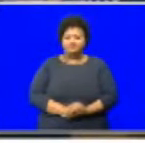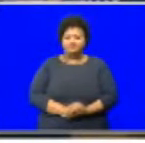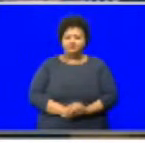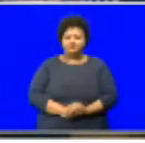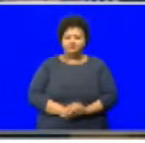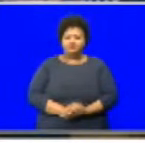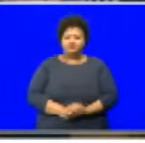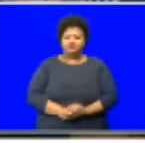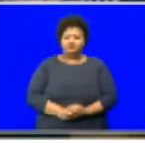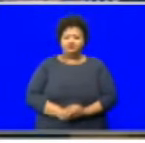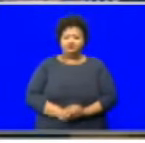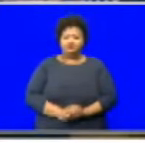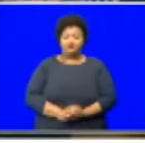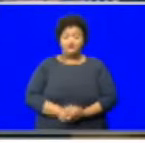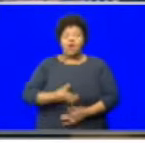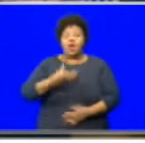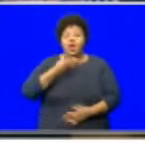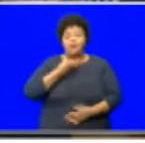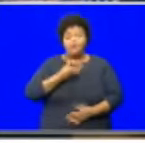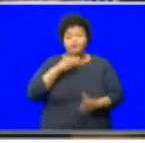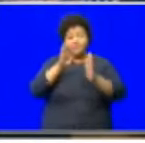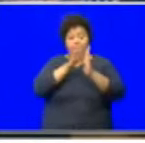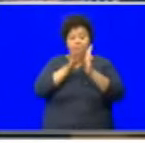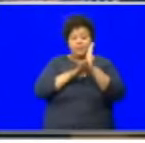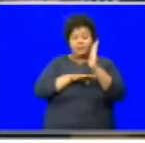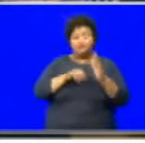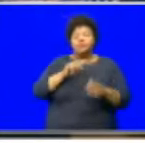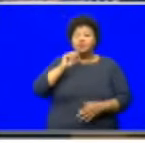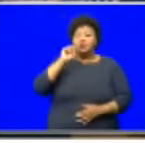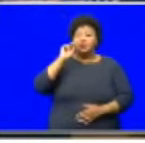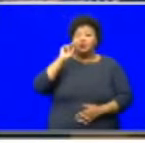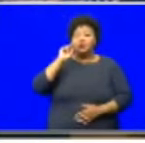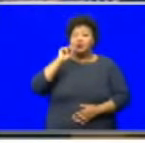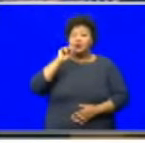I-Premier League of Eswatini solo iyachubeka nemkhankaso